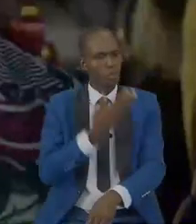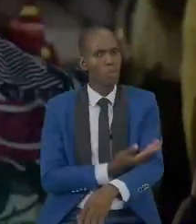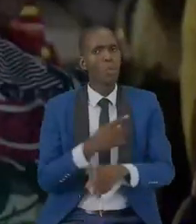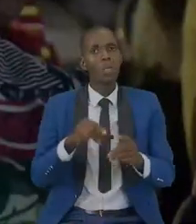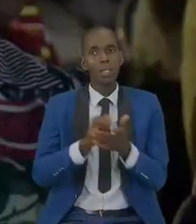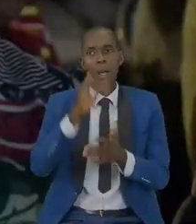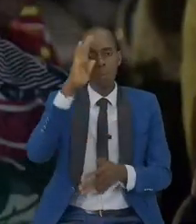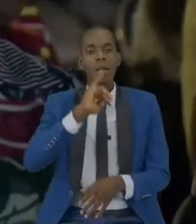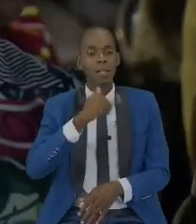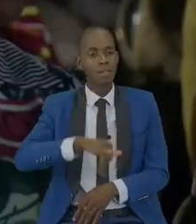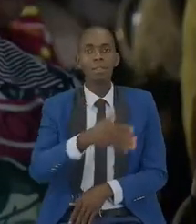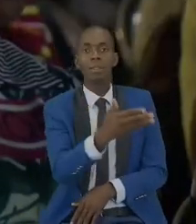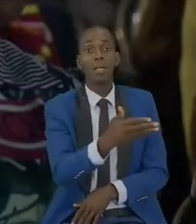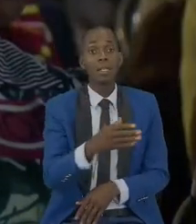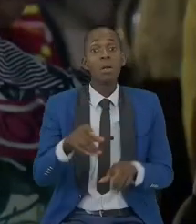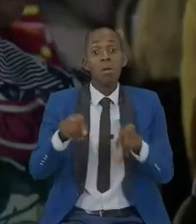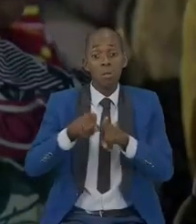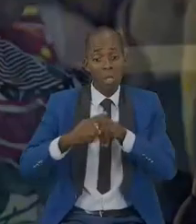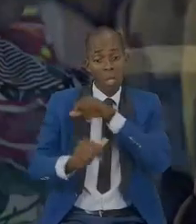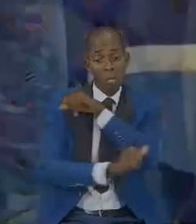appelé fils, mais il était toujours là.